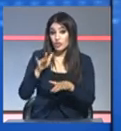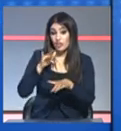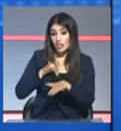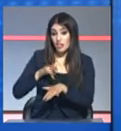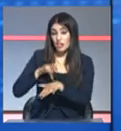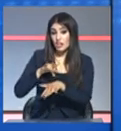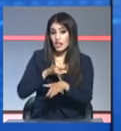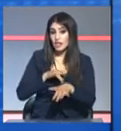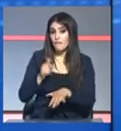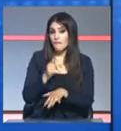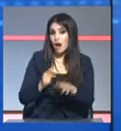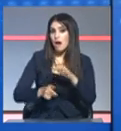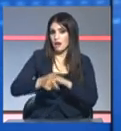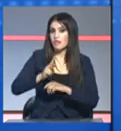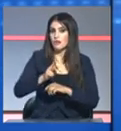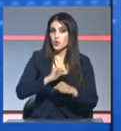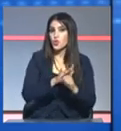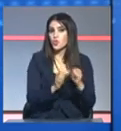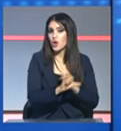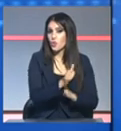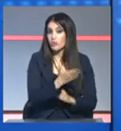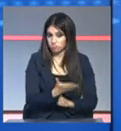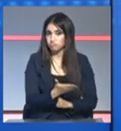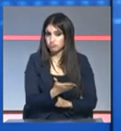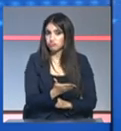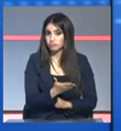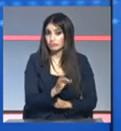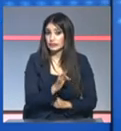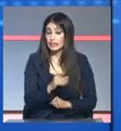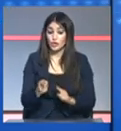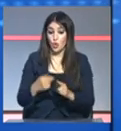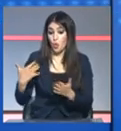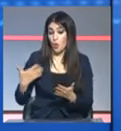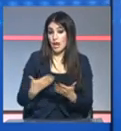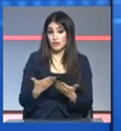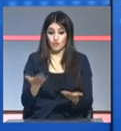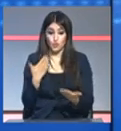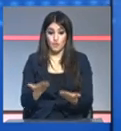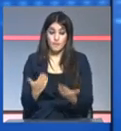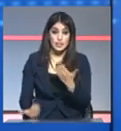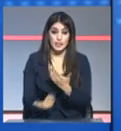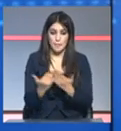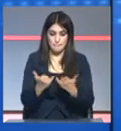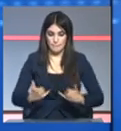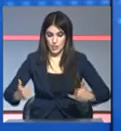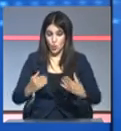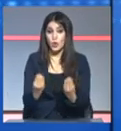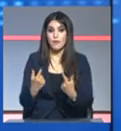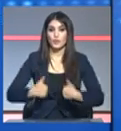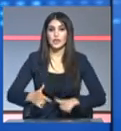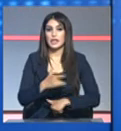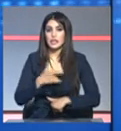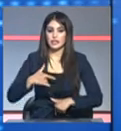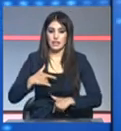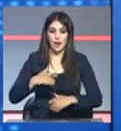الاخضر اللي اللي اللي اليوم وشفنا معناها في الاستماع وزاره الصحه مع